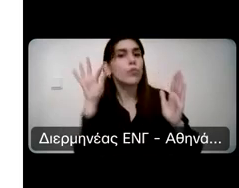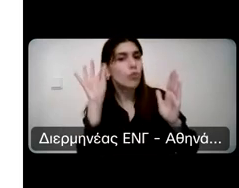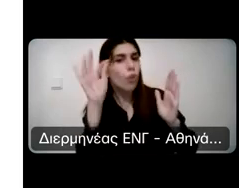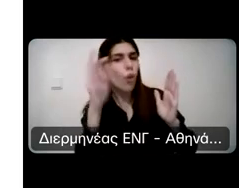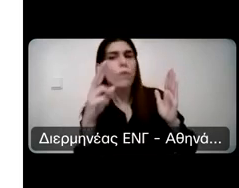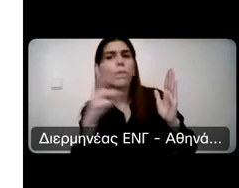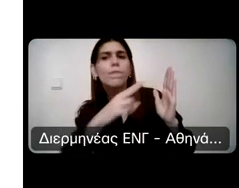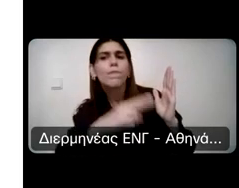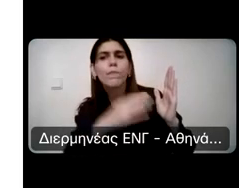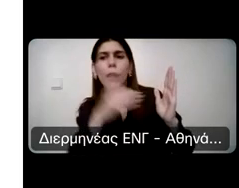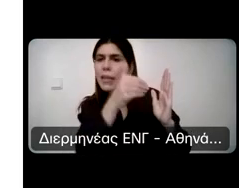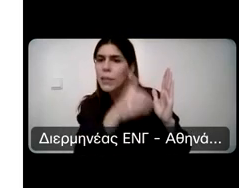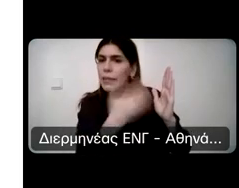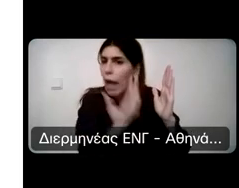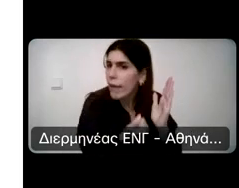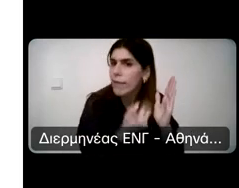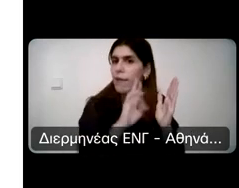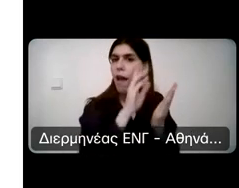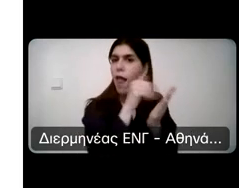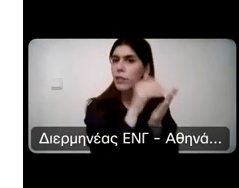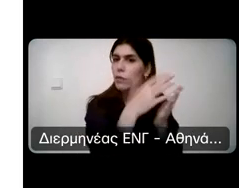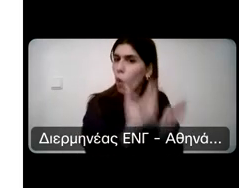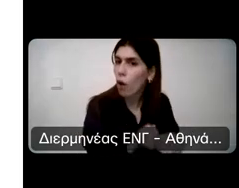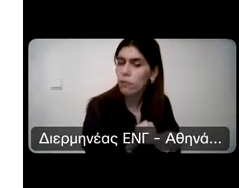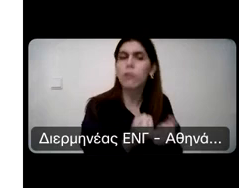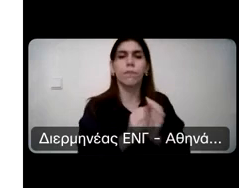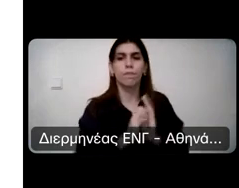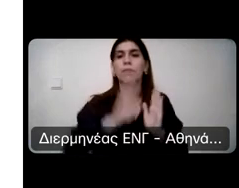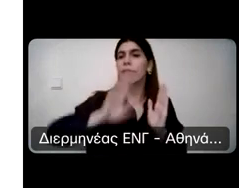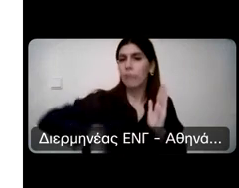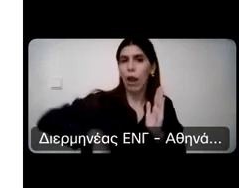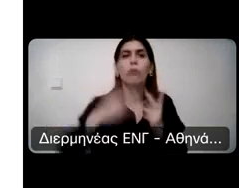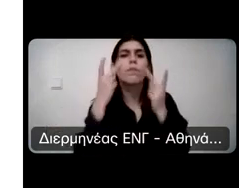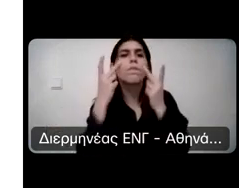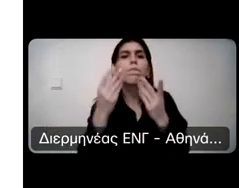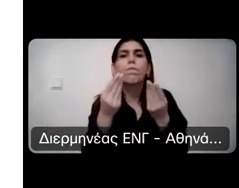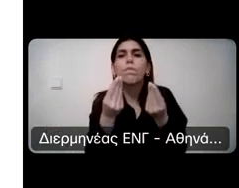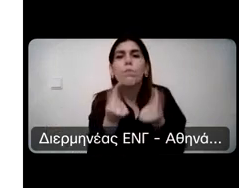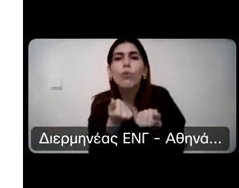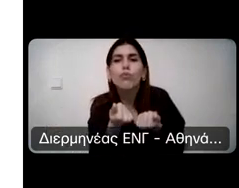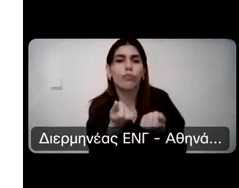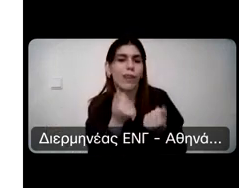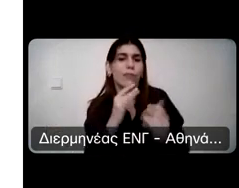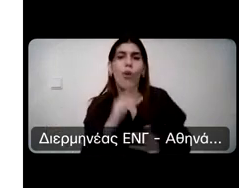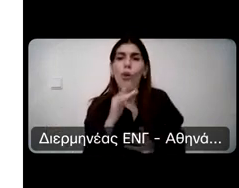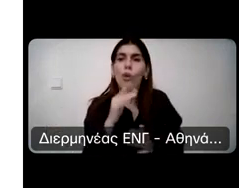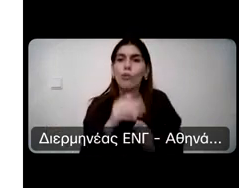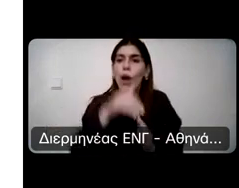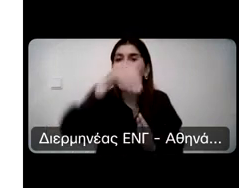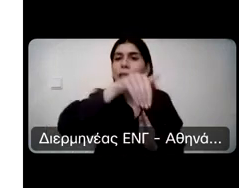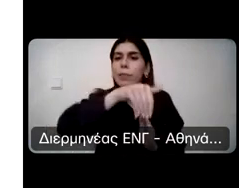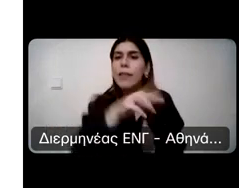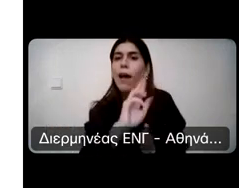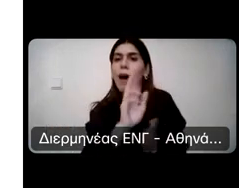δεύτερο μέρος αυτής της θεματικής είναι όψεις του γλωσσικού ρατσισμού. Πρώτος ομιλητής ο Αργύρης Αρχάκης, καθηγητής